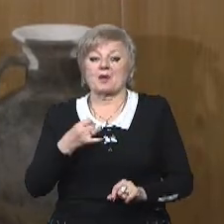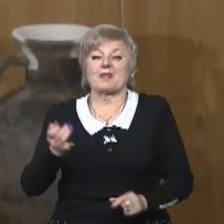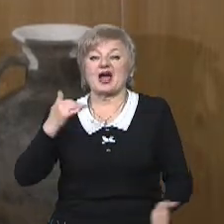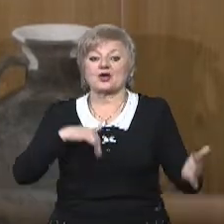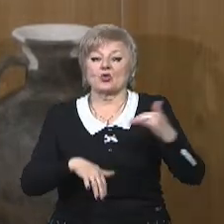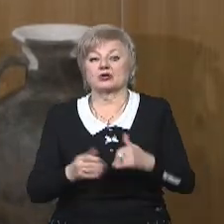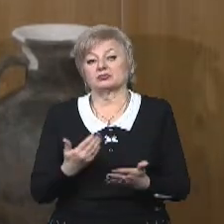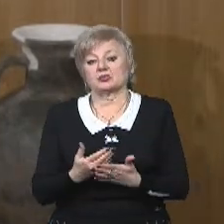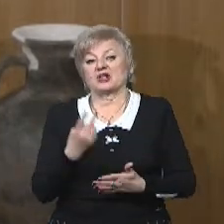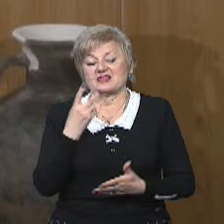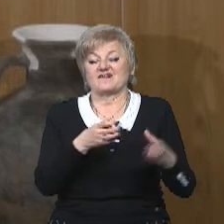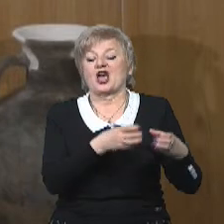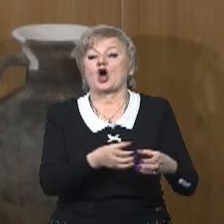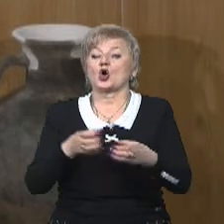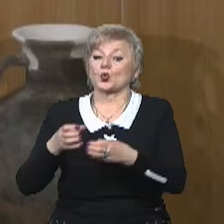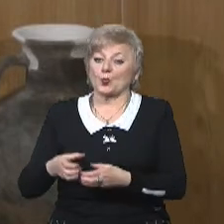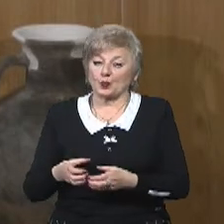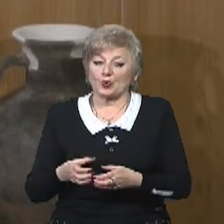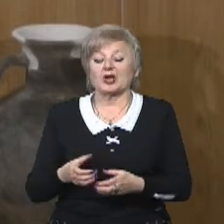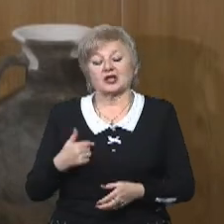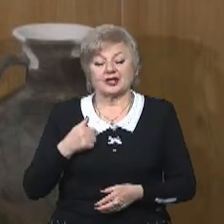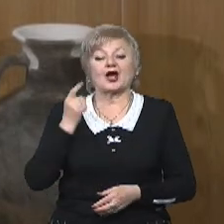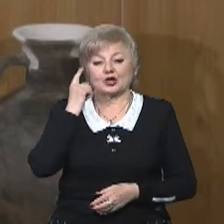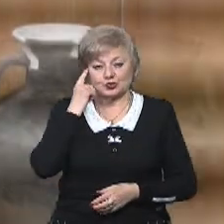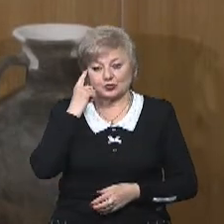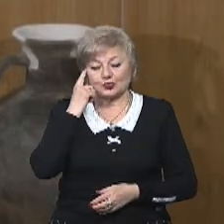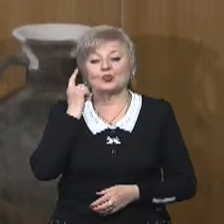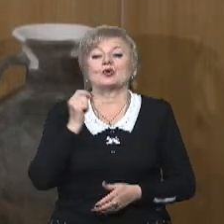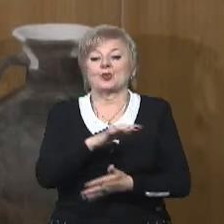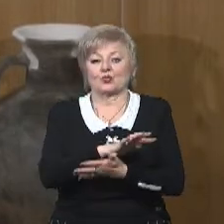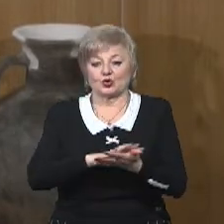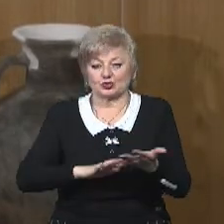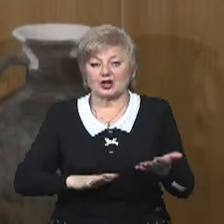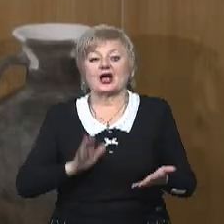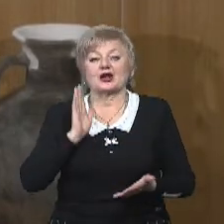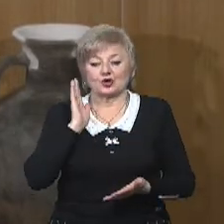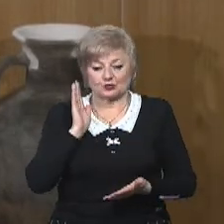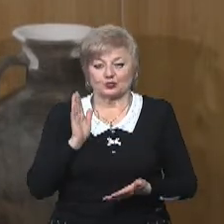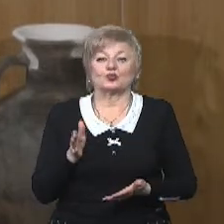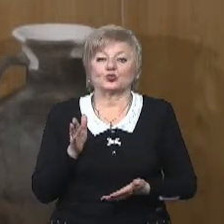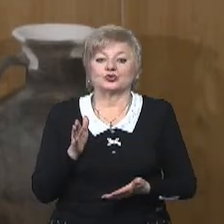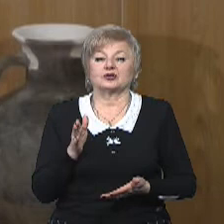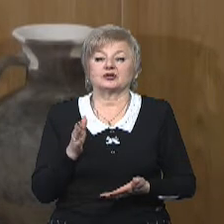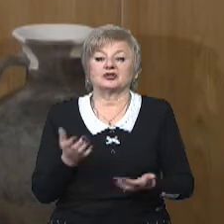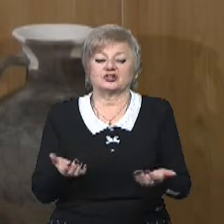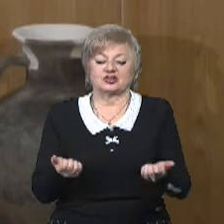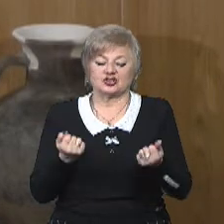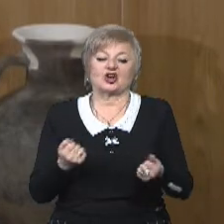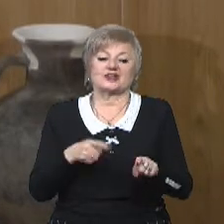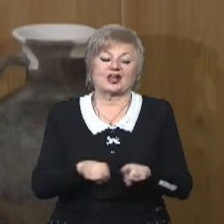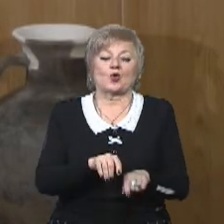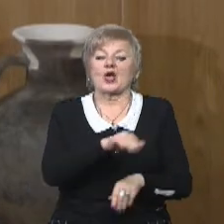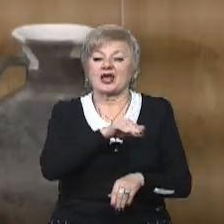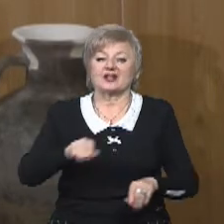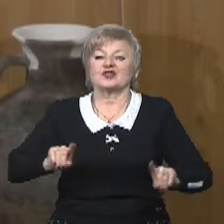дві групи. І я думаю, що ми і надалі будемо тримати такий рівень